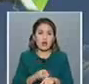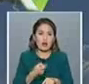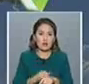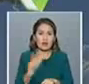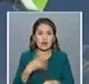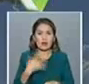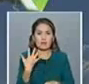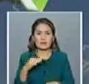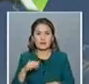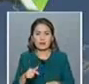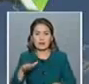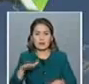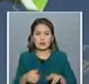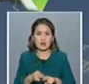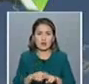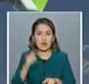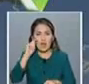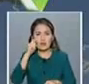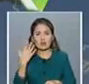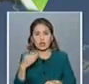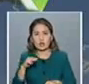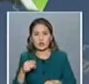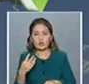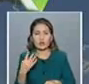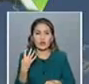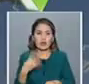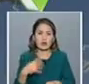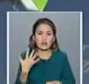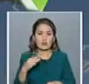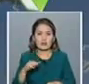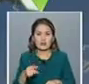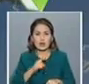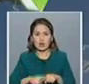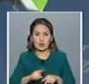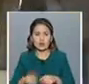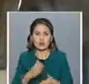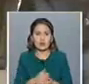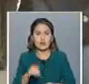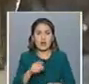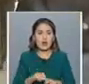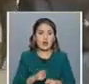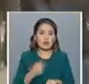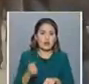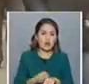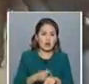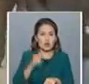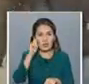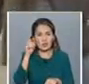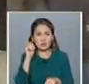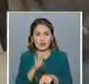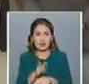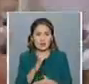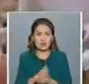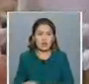картоптың келісі 45 теңгеден, пияз 50, сәбіз 45 теңгеге бағаланды. Әсіресе картоп пен пиязға сұраныс көп дейді сатушылар. Ал